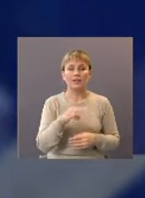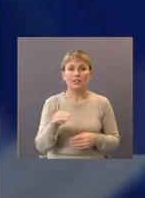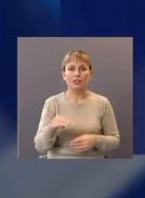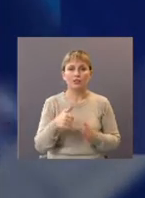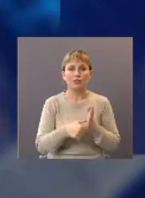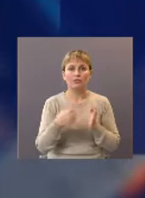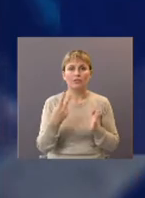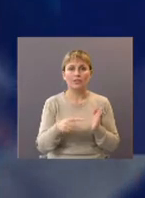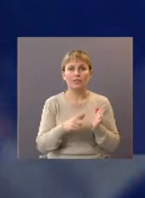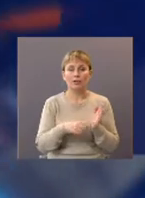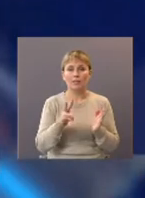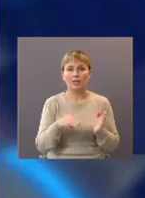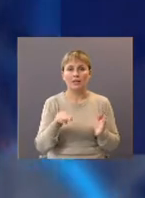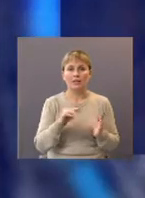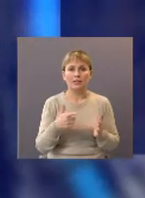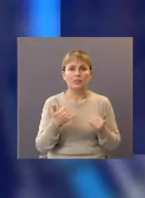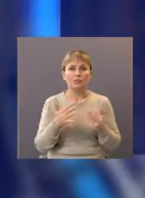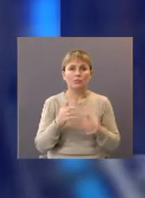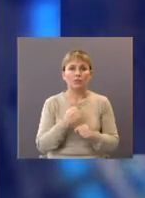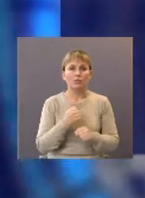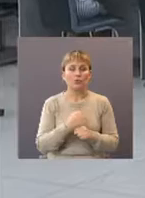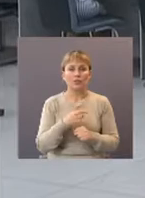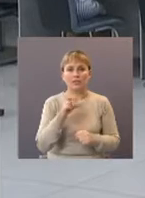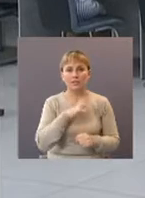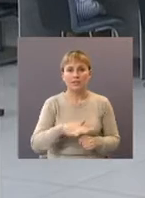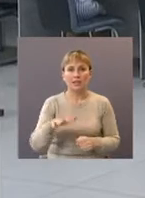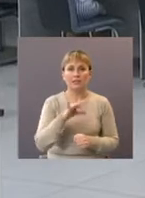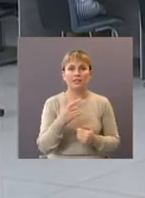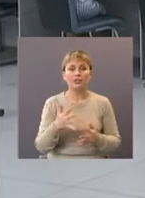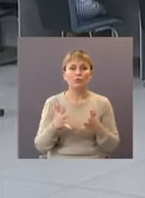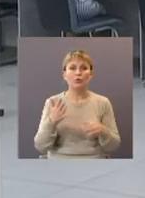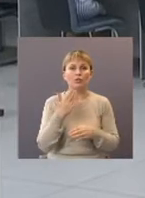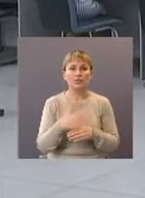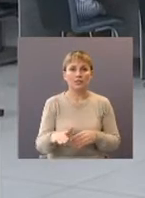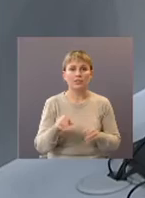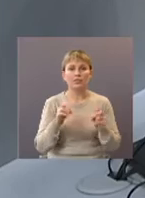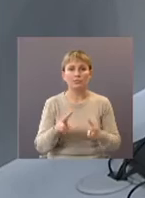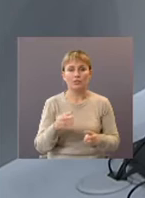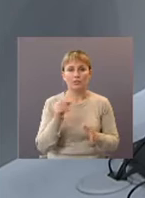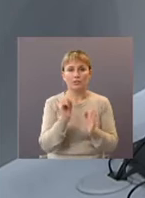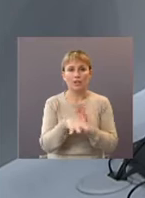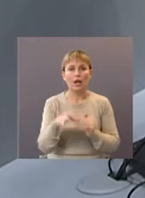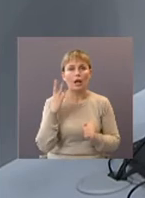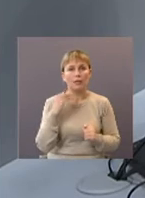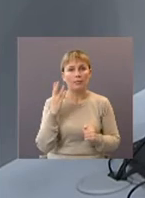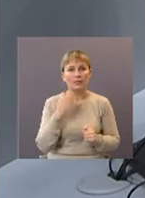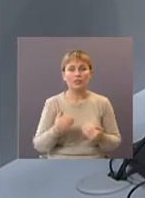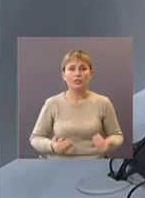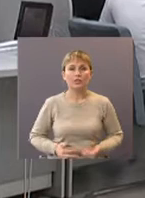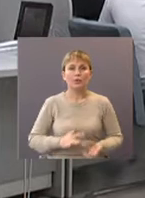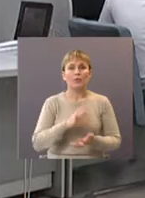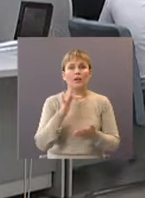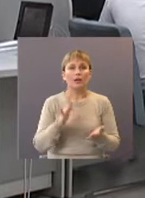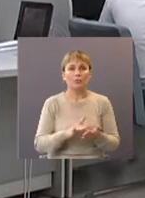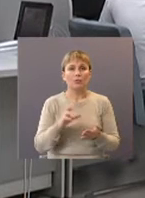триллиона 627 миллиардов тенге теперь будут работать на страну. Из них большую часть на спецсчета положили алматинцы. Жители